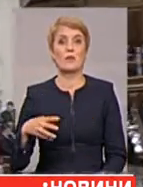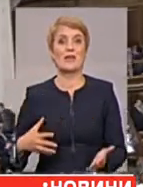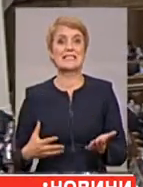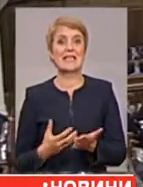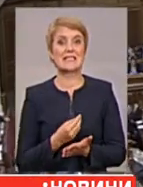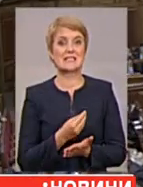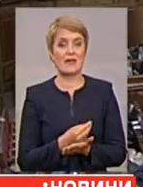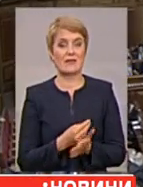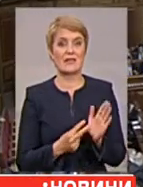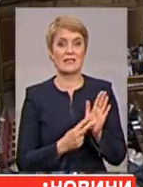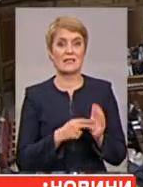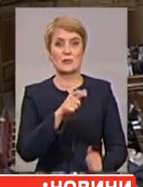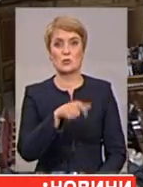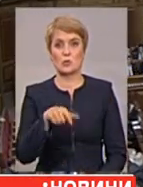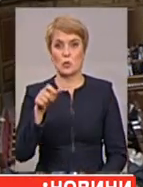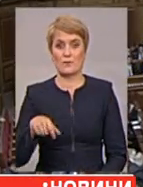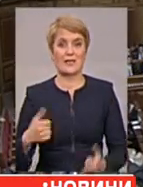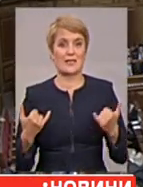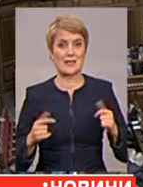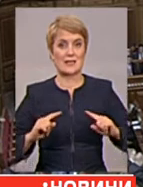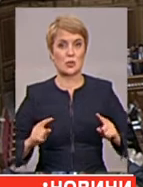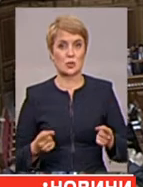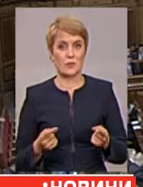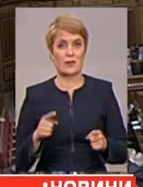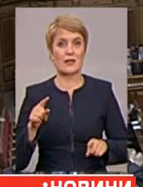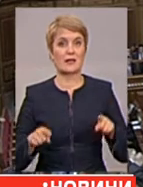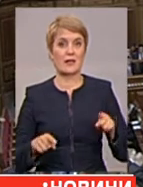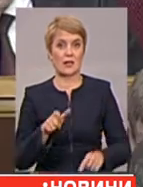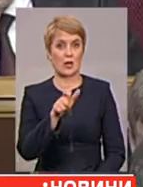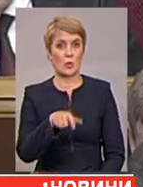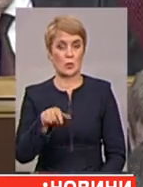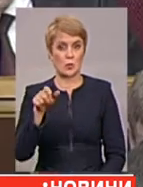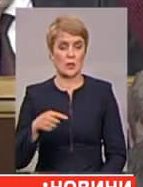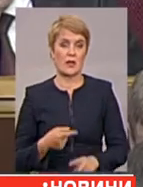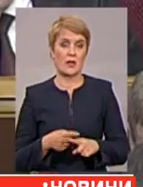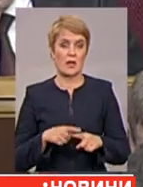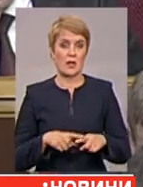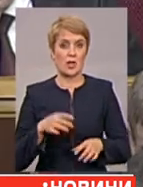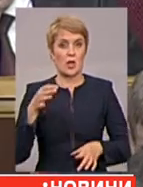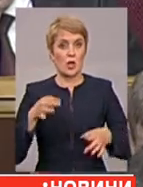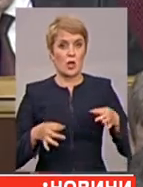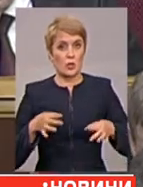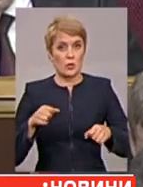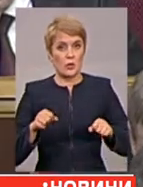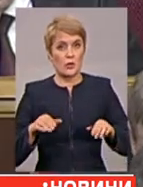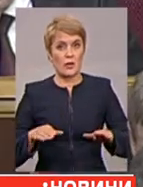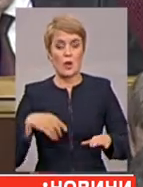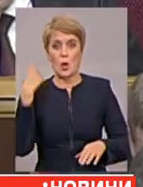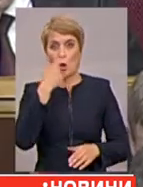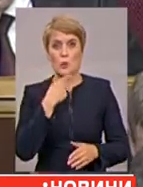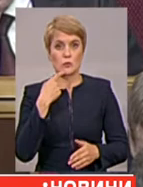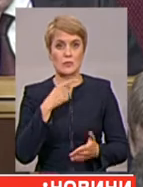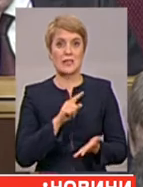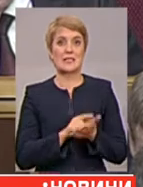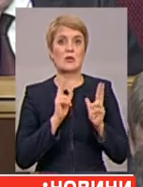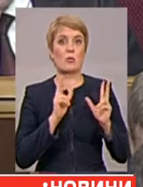застави, і 7 чоловік зараз заарештовані. Декілька людей, на яких рішенням суду йде особисте зобов'язання